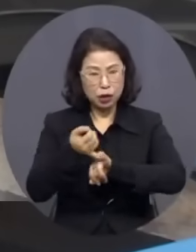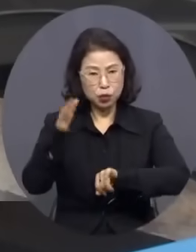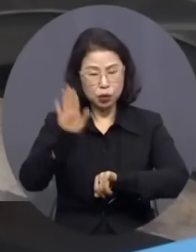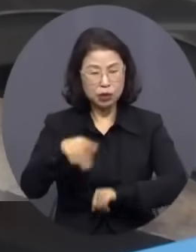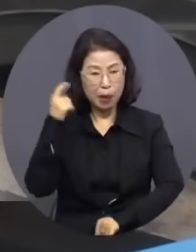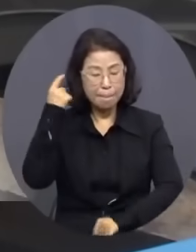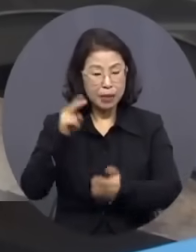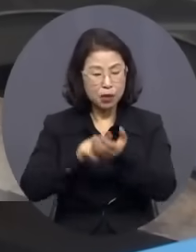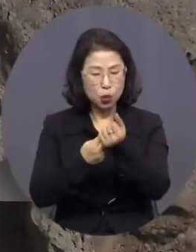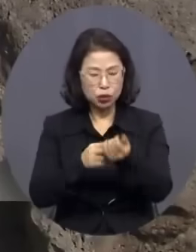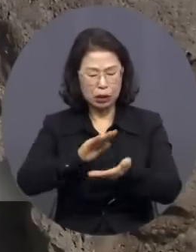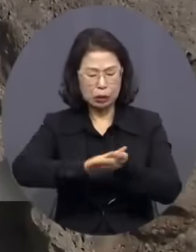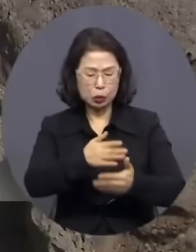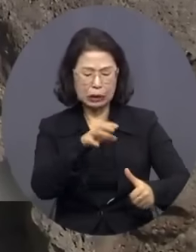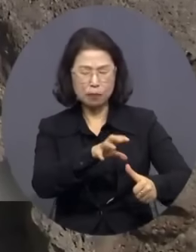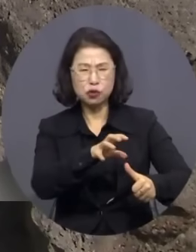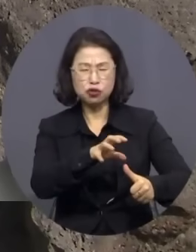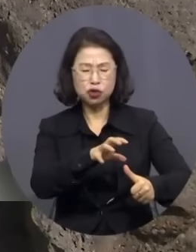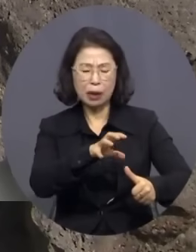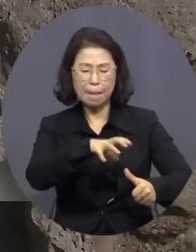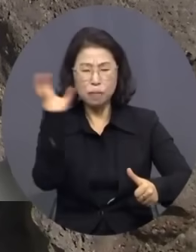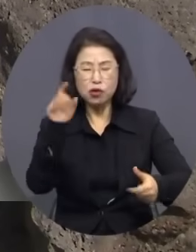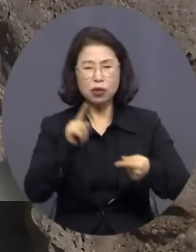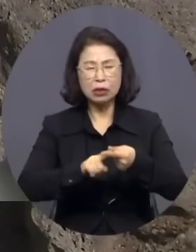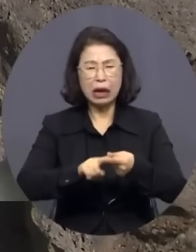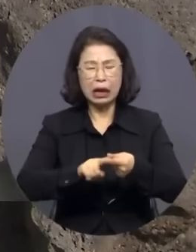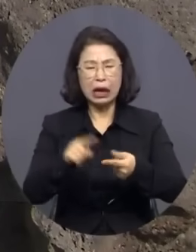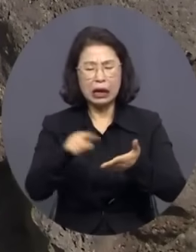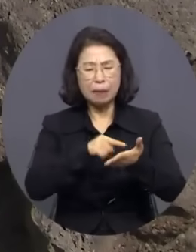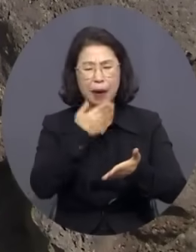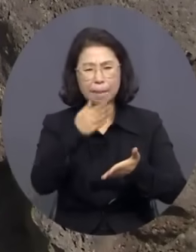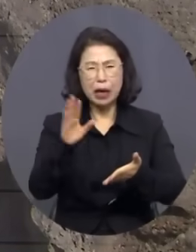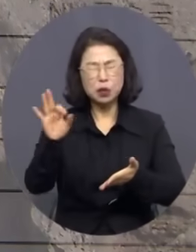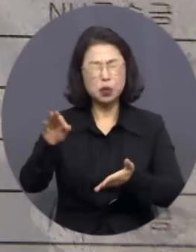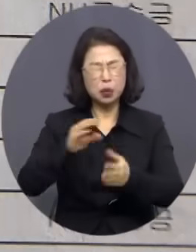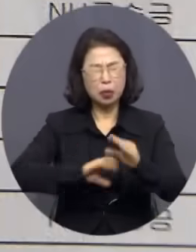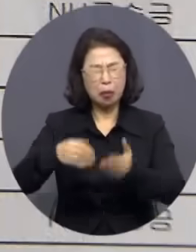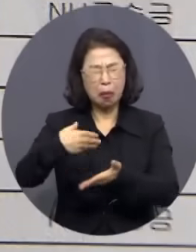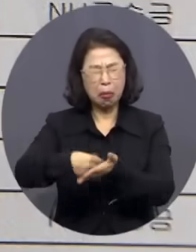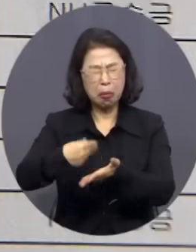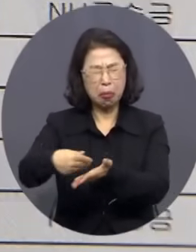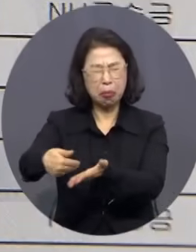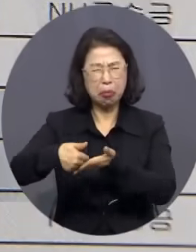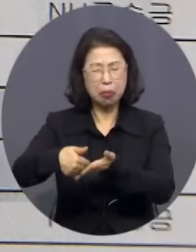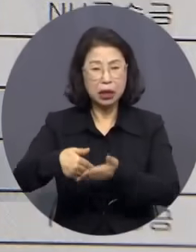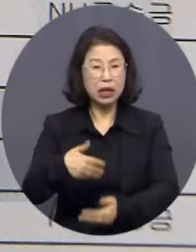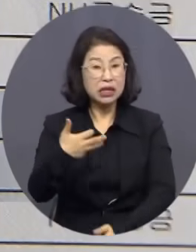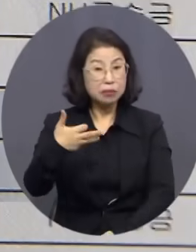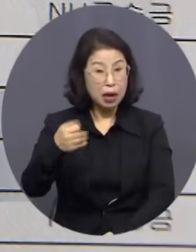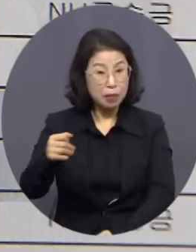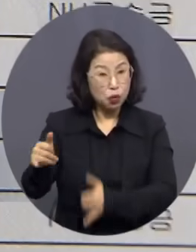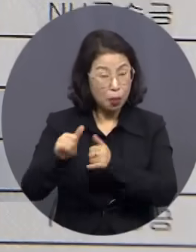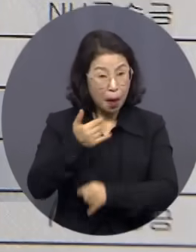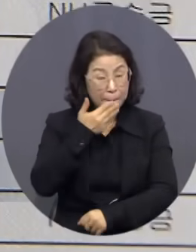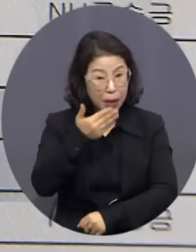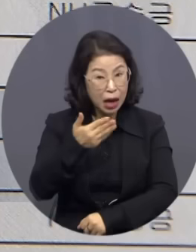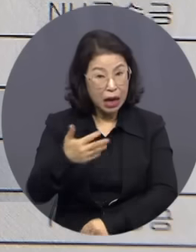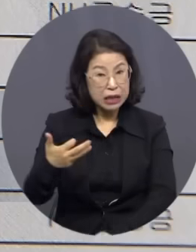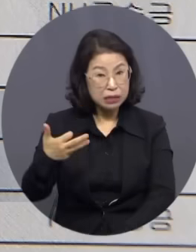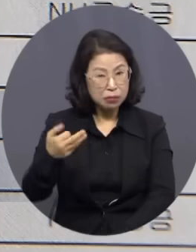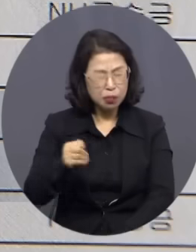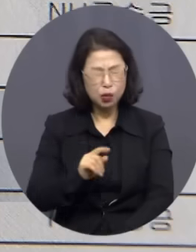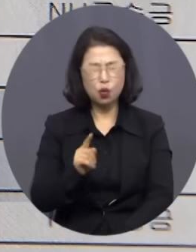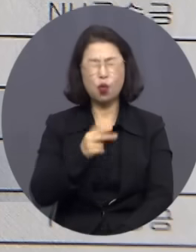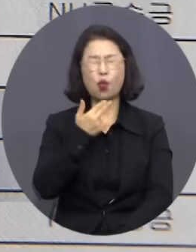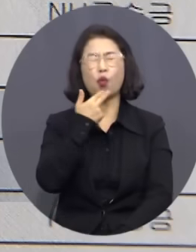미용사는 통장 압류가 풀려야 갚을 수 있다며 계속 돈을 요구했습니다. 이거 18만 원만 안 듣고 가. 18만 원이